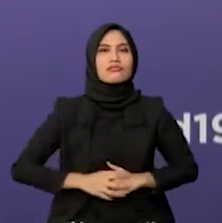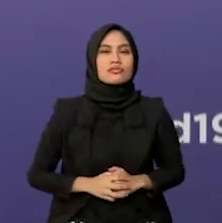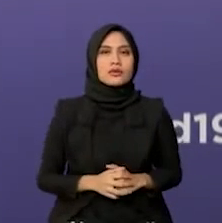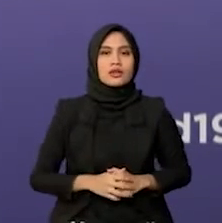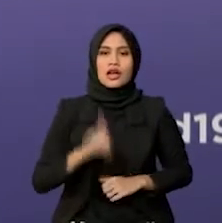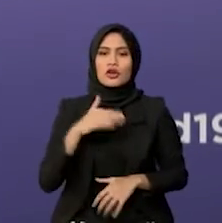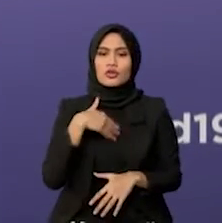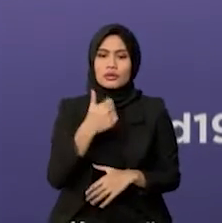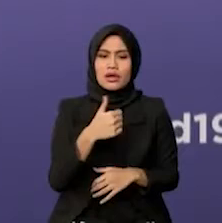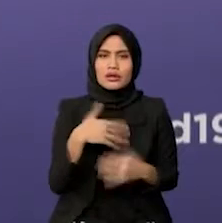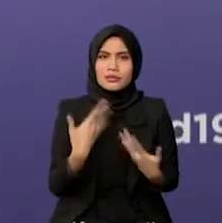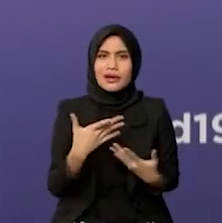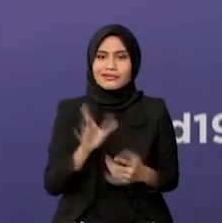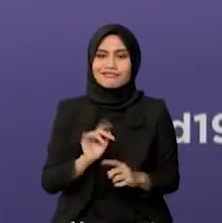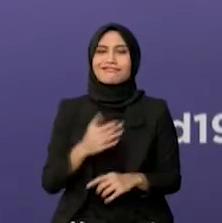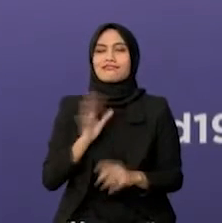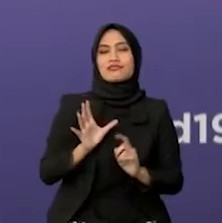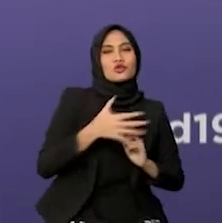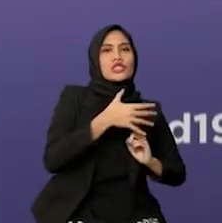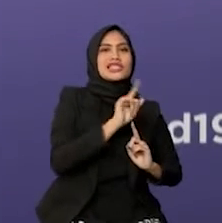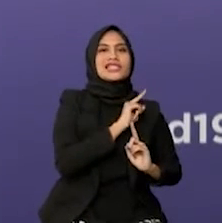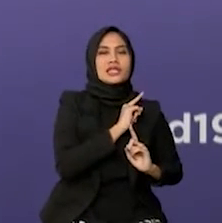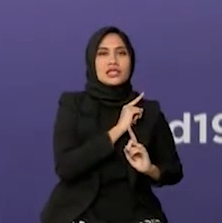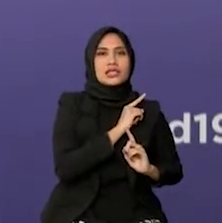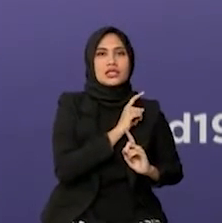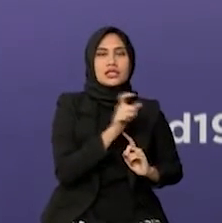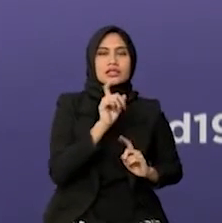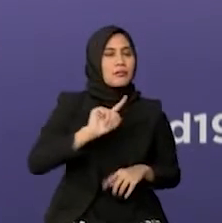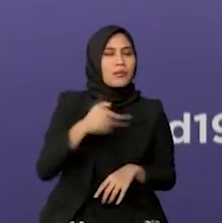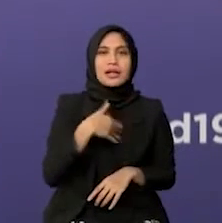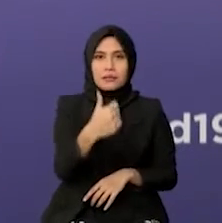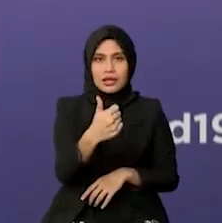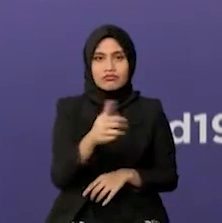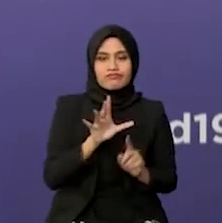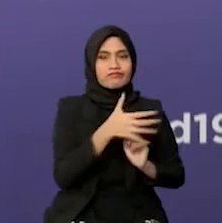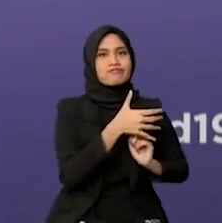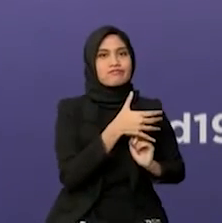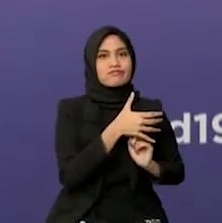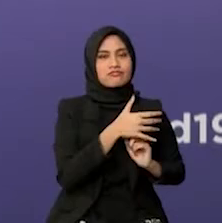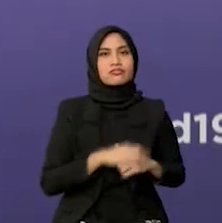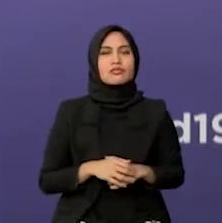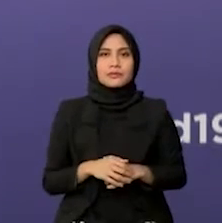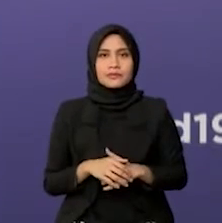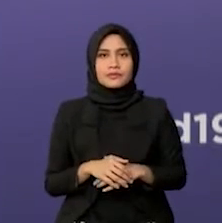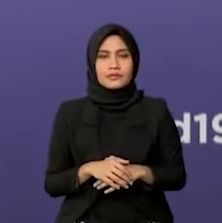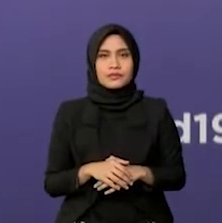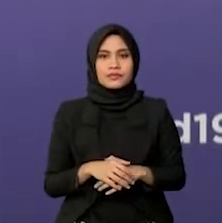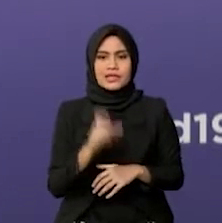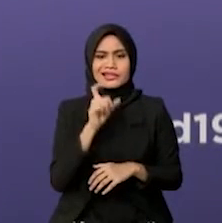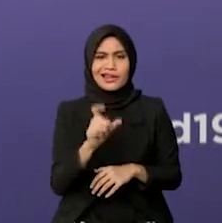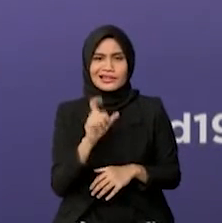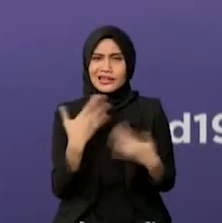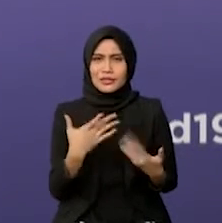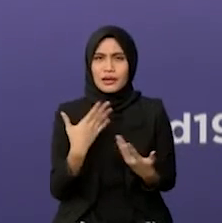dituntut untuk mampu melindungi diri dengan cara yang sebaik-baiknya cara-cara itu sudah beberapa kali